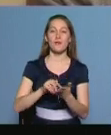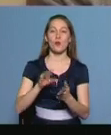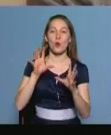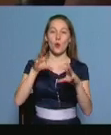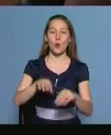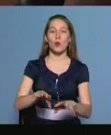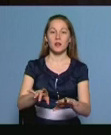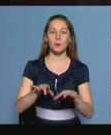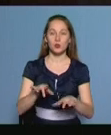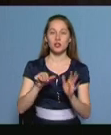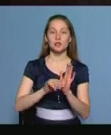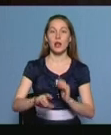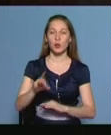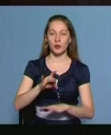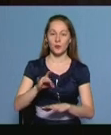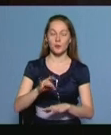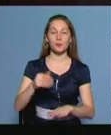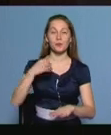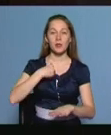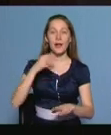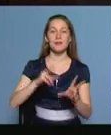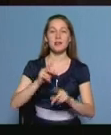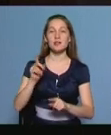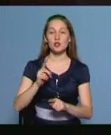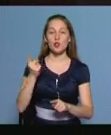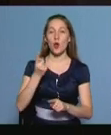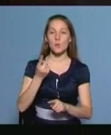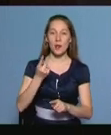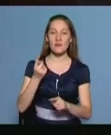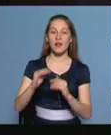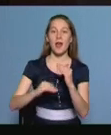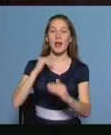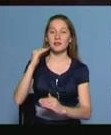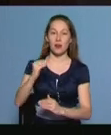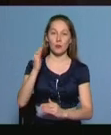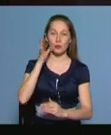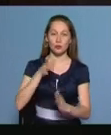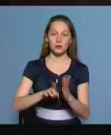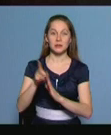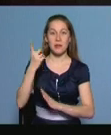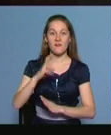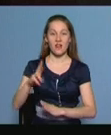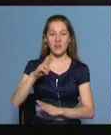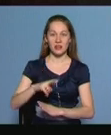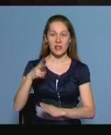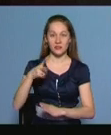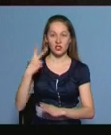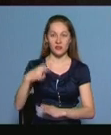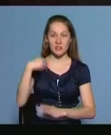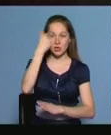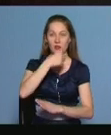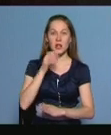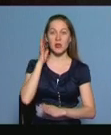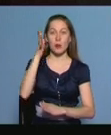районов. Я надеюсь, что вот первый этап заработает уже с 1 января 2020 года. На будущий год у